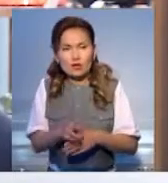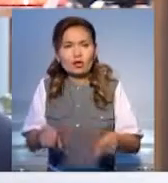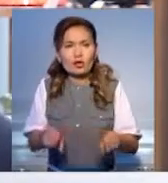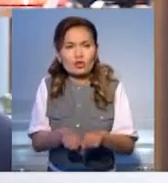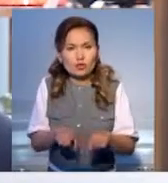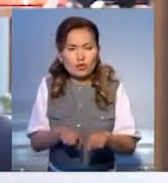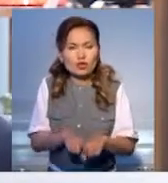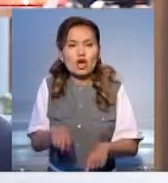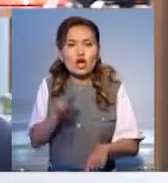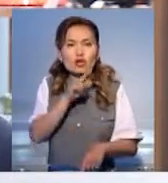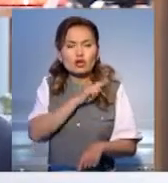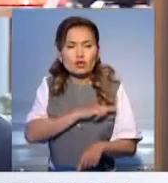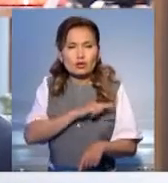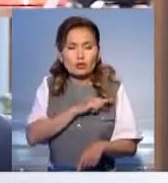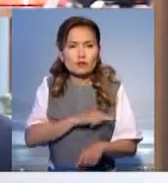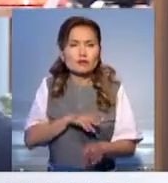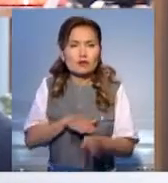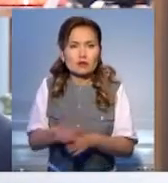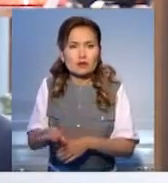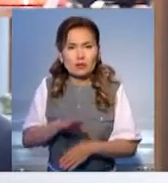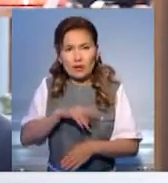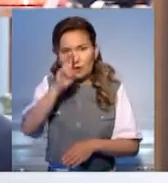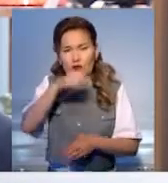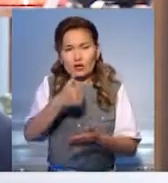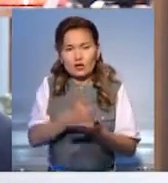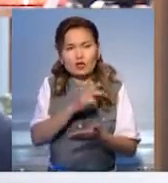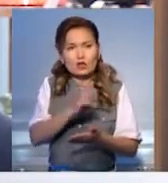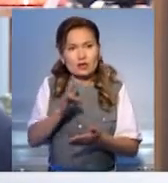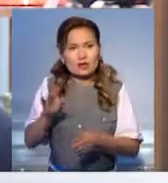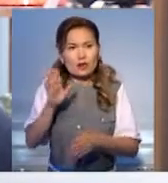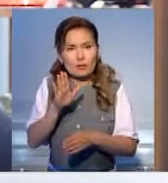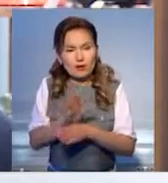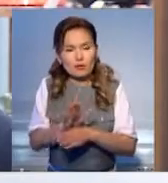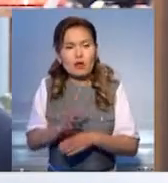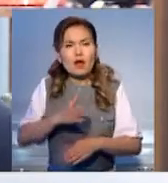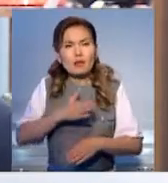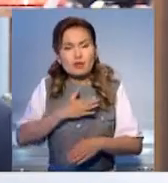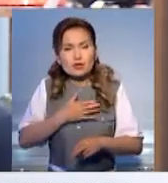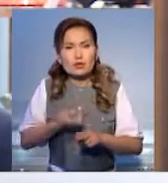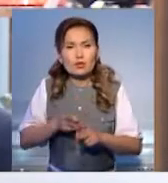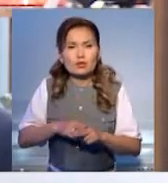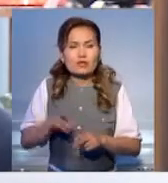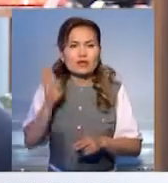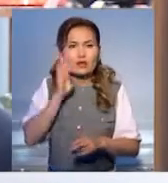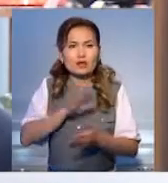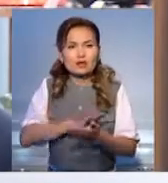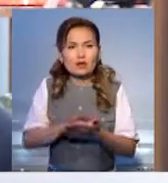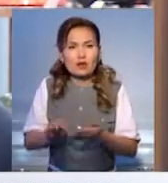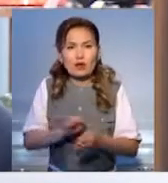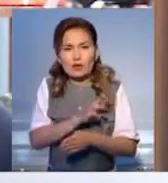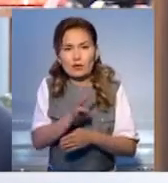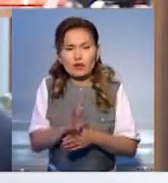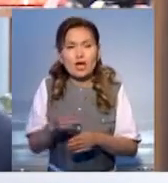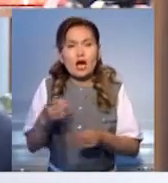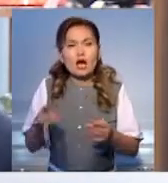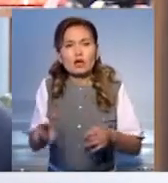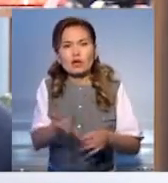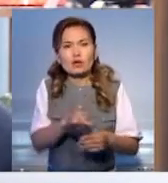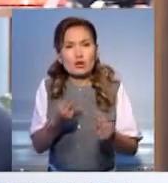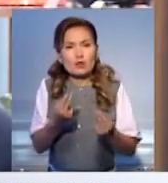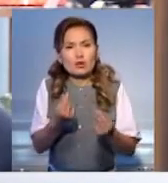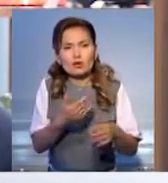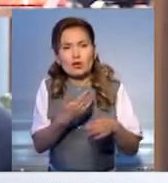берген тапсырмасы, жолдауында берген тапсырмасы 100 миллиард теңге бөлу. Осы республикалық бюджетке